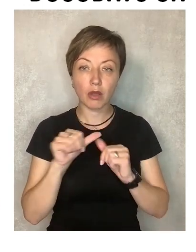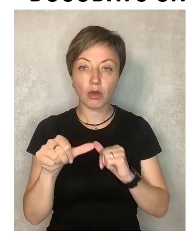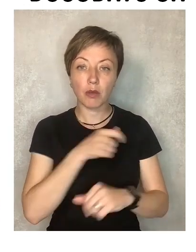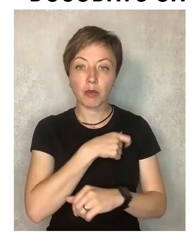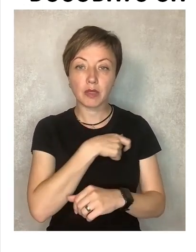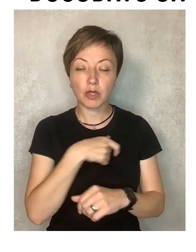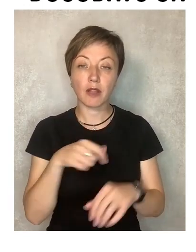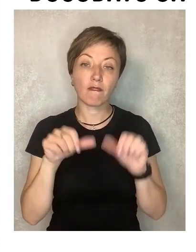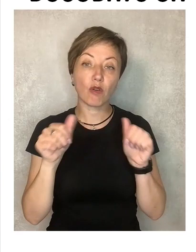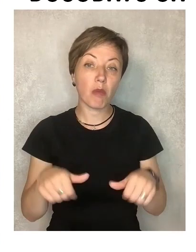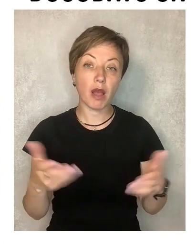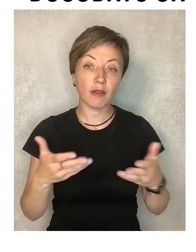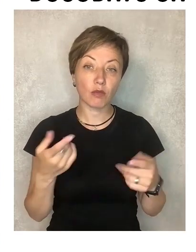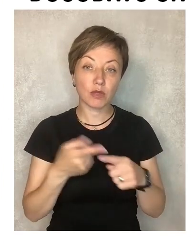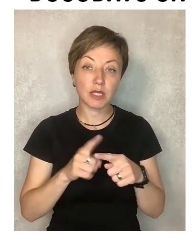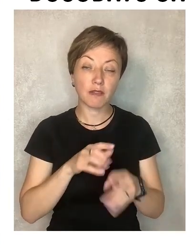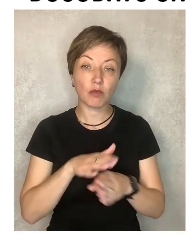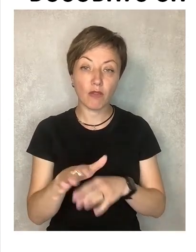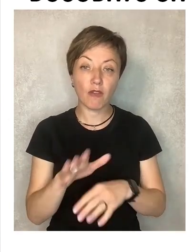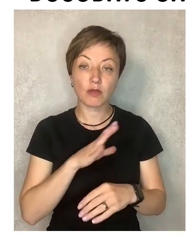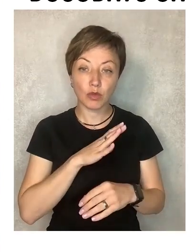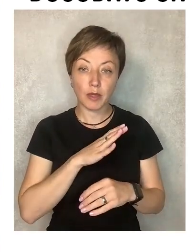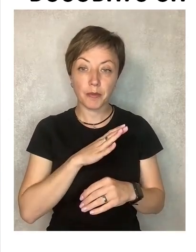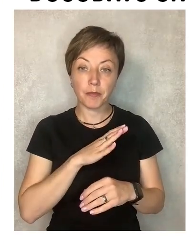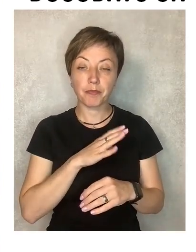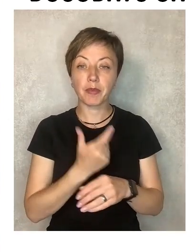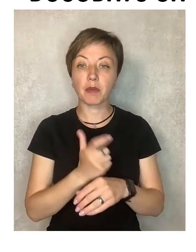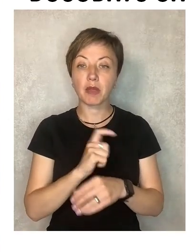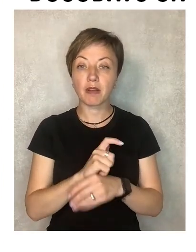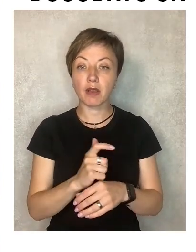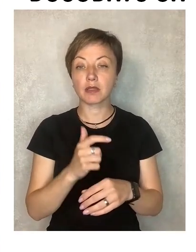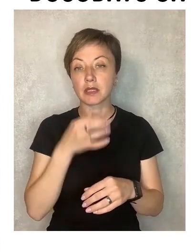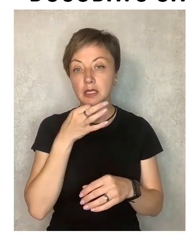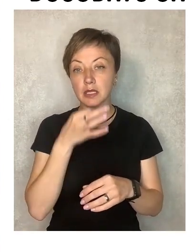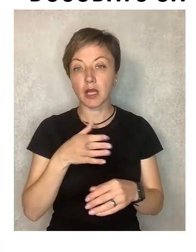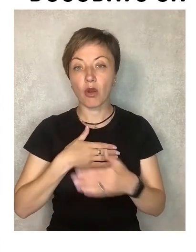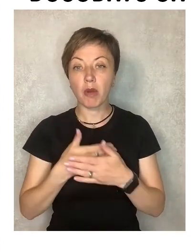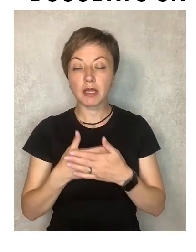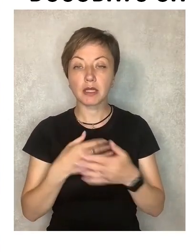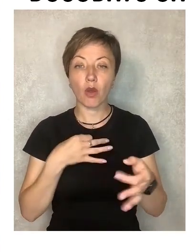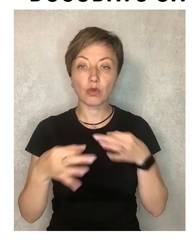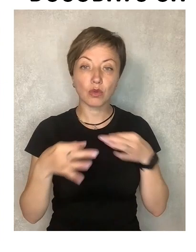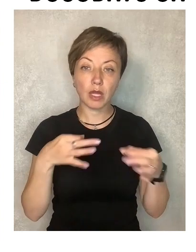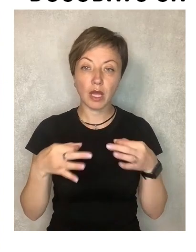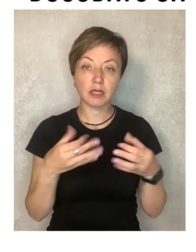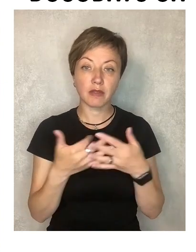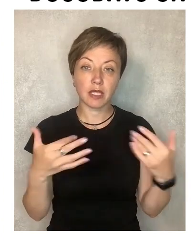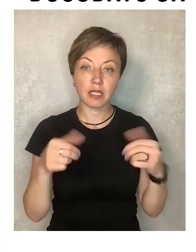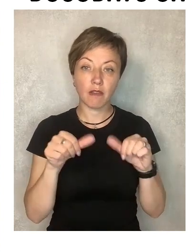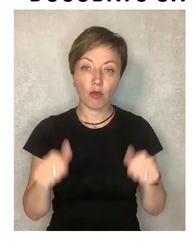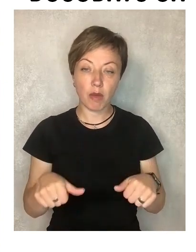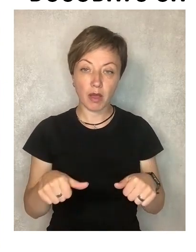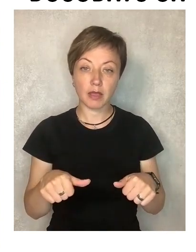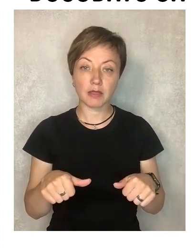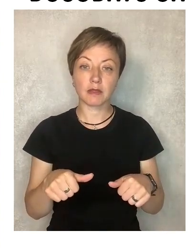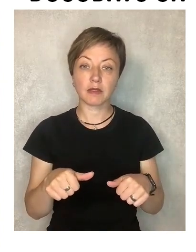Формат, в якому це відбувалося, це були переважно, як я сказала, да, громадські консультації в різних форматах. В форматі